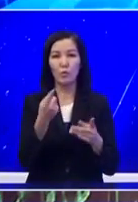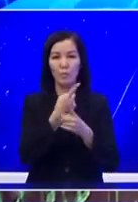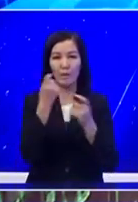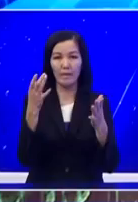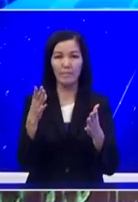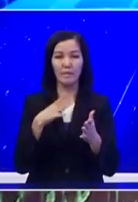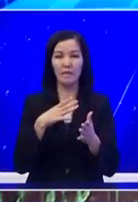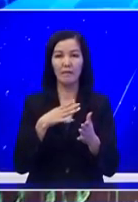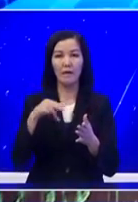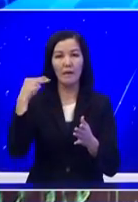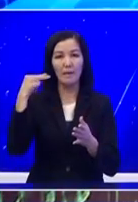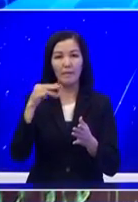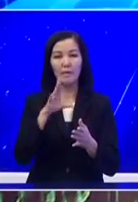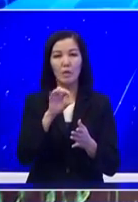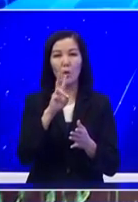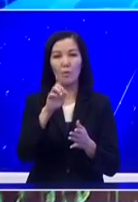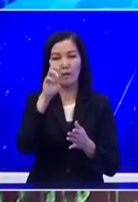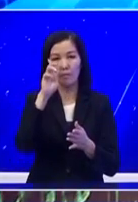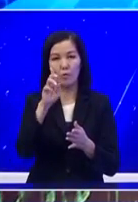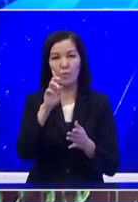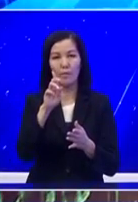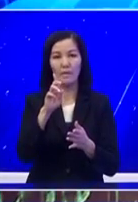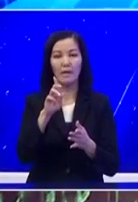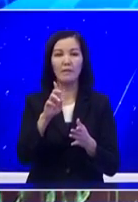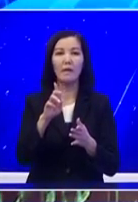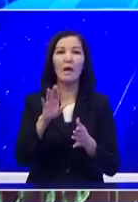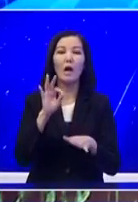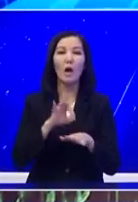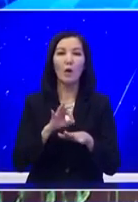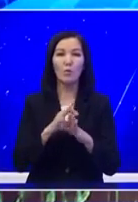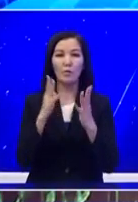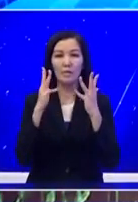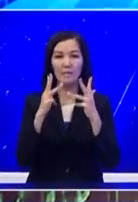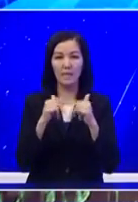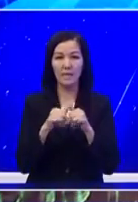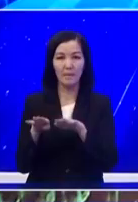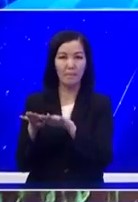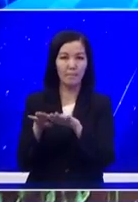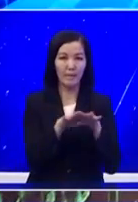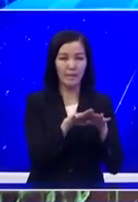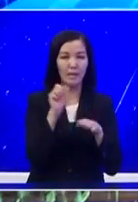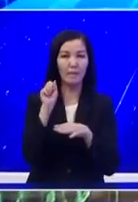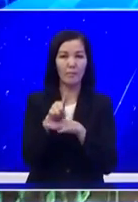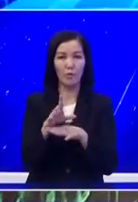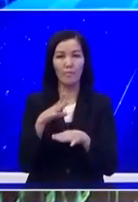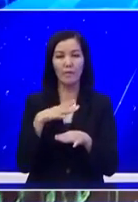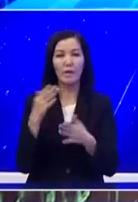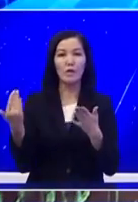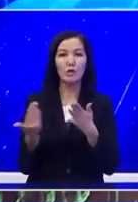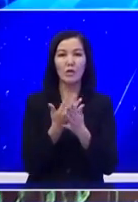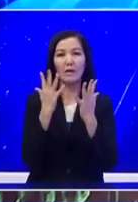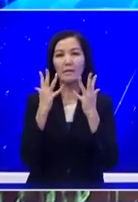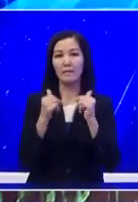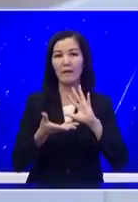сала кетейік, президент Қасым Жомарт Тоқаев үкіметке пандемияның статистикасын біріздендіруді міндеттеген болатын. Жаңа